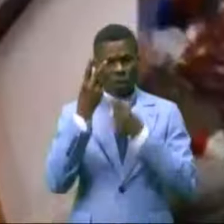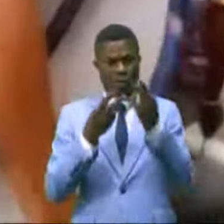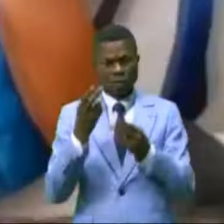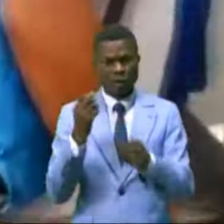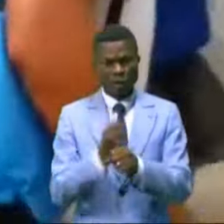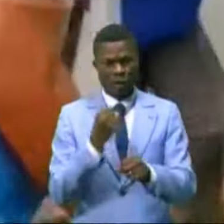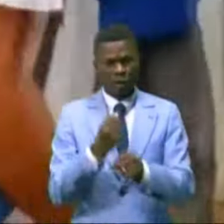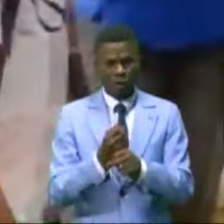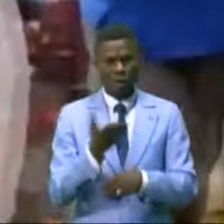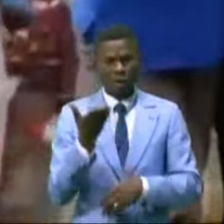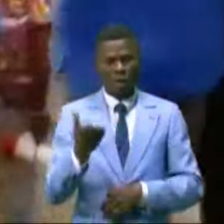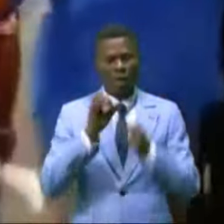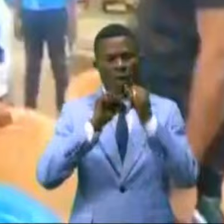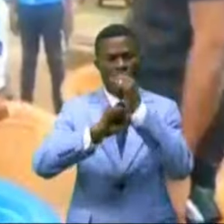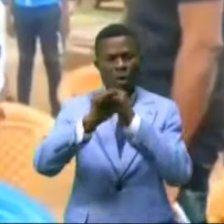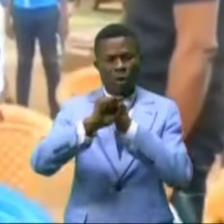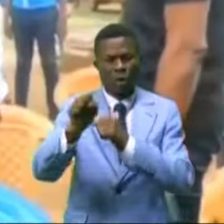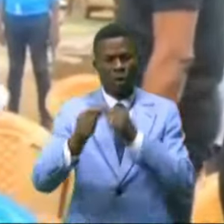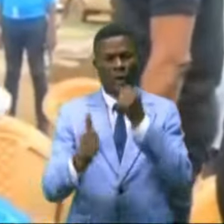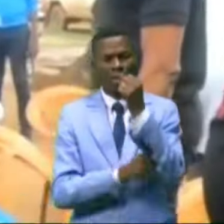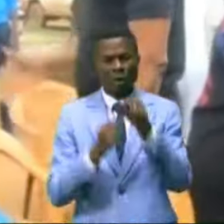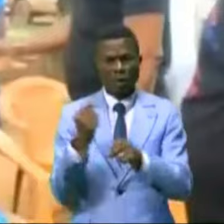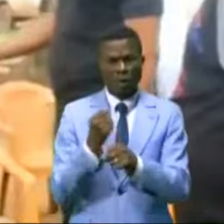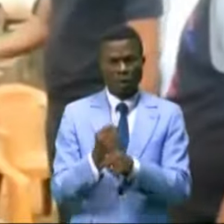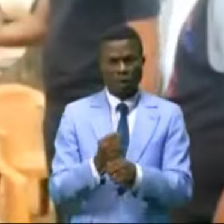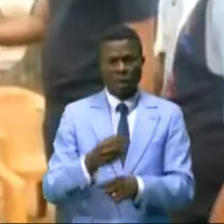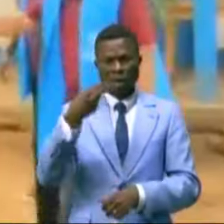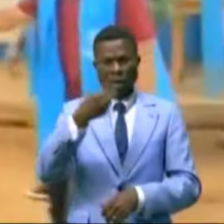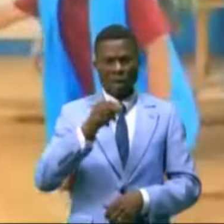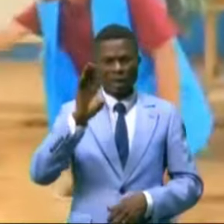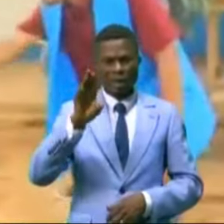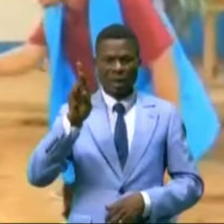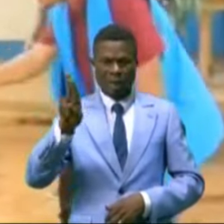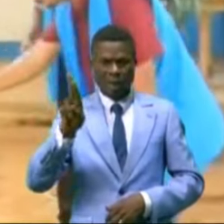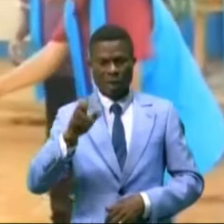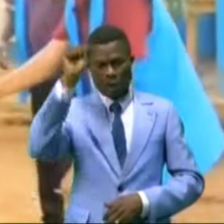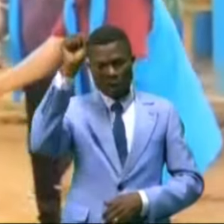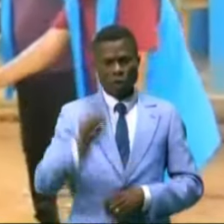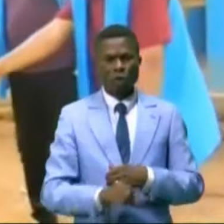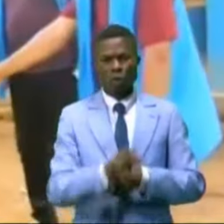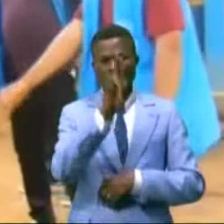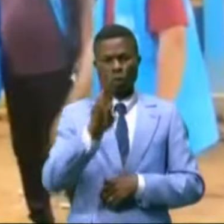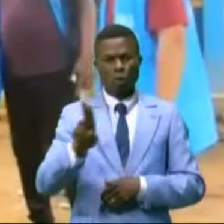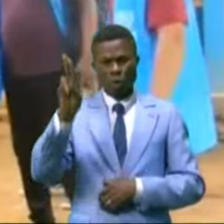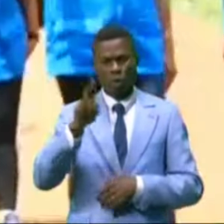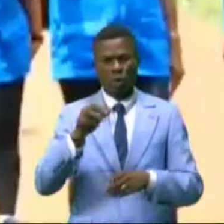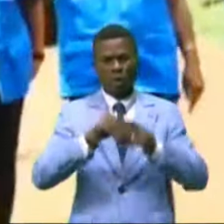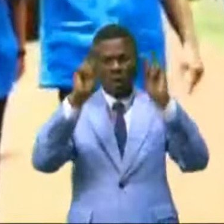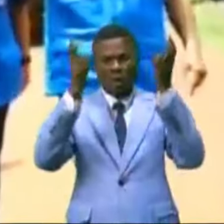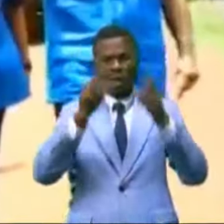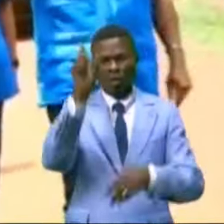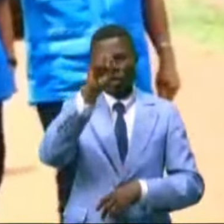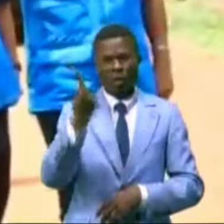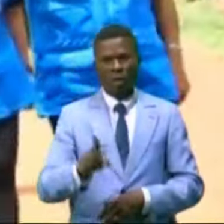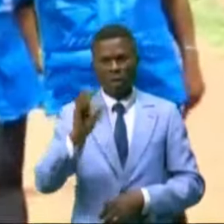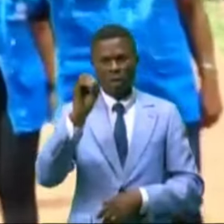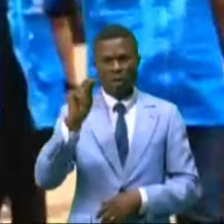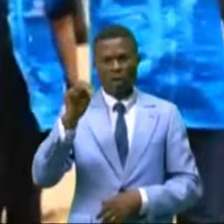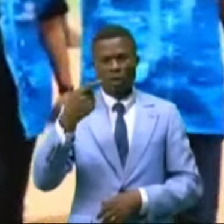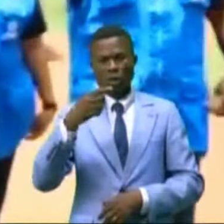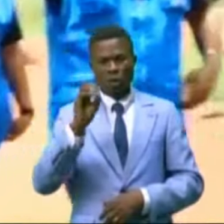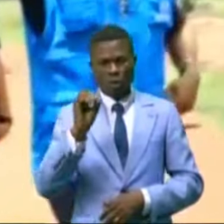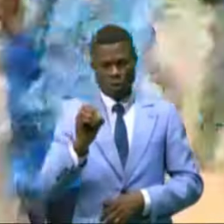mission de familiarisation avec les zones opérationnelles du HCR dans le subongui plus précisément dans la ville de Zongo et dans le territoire